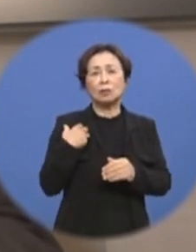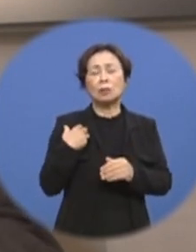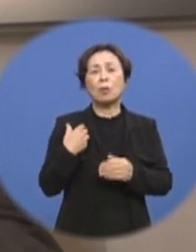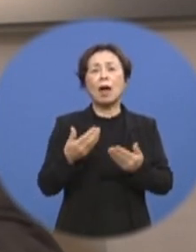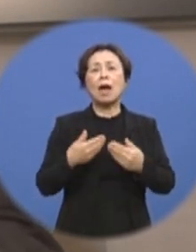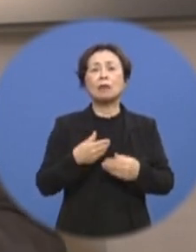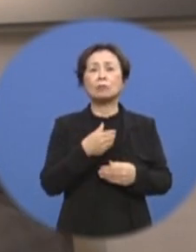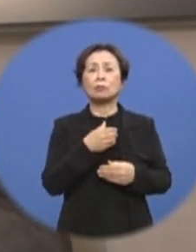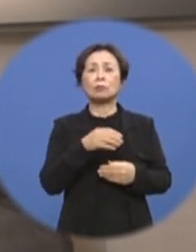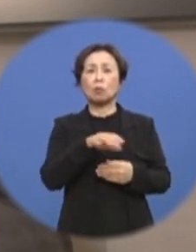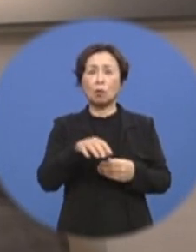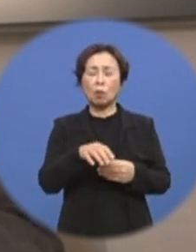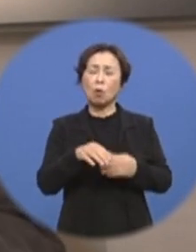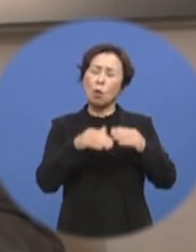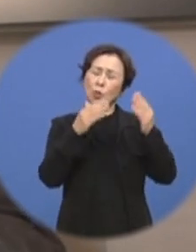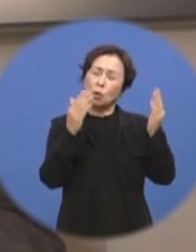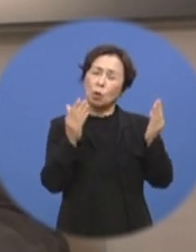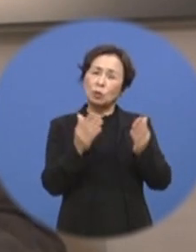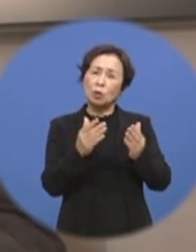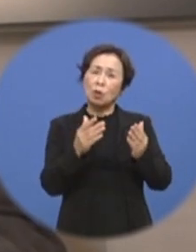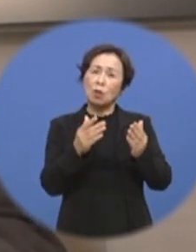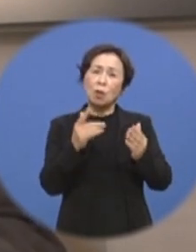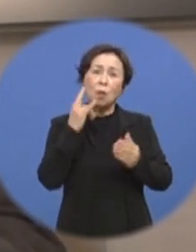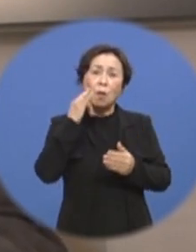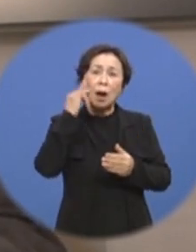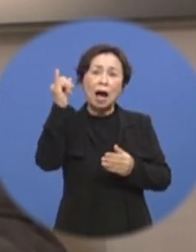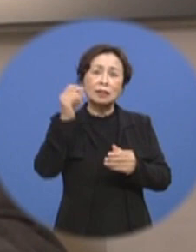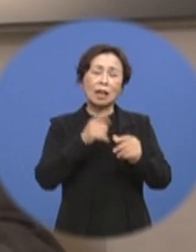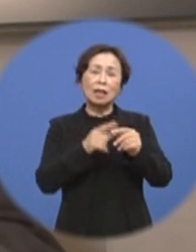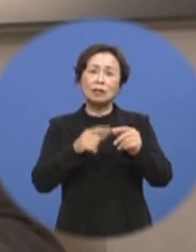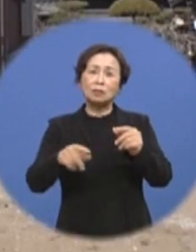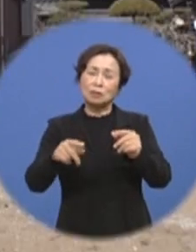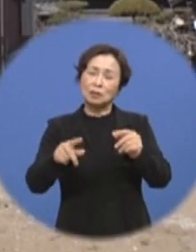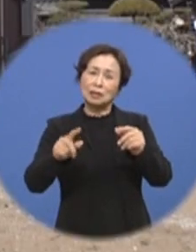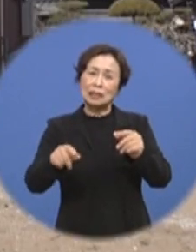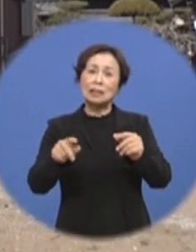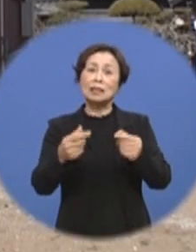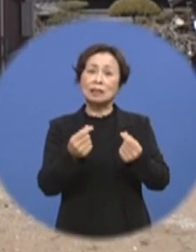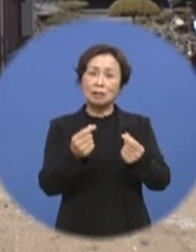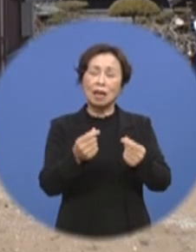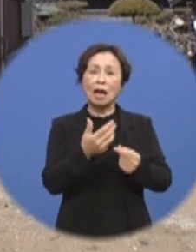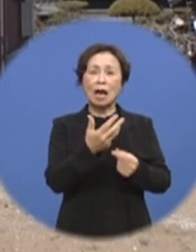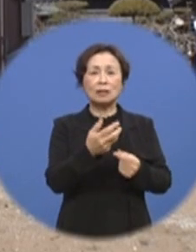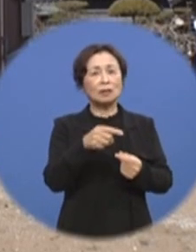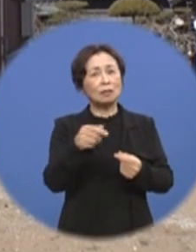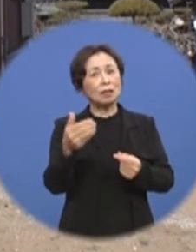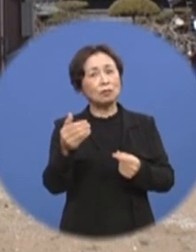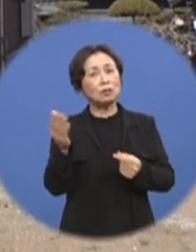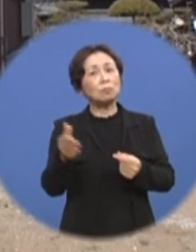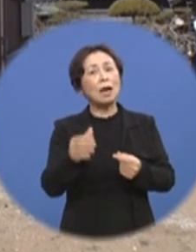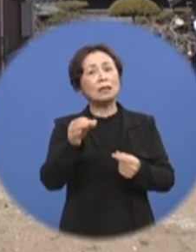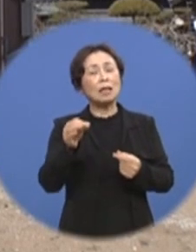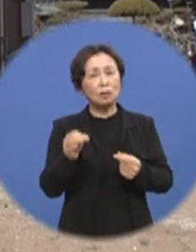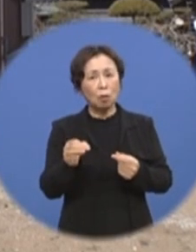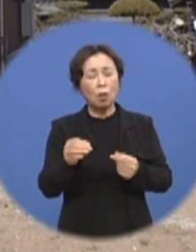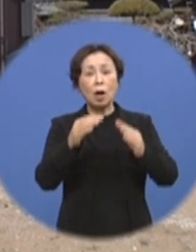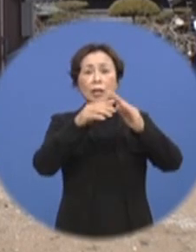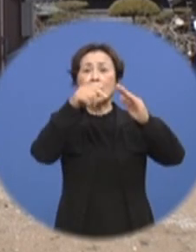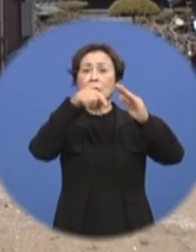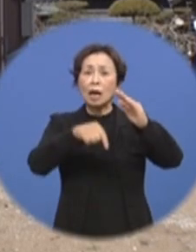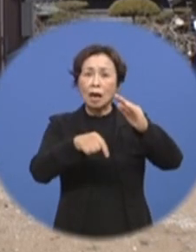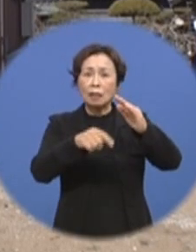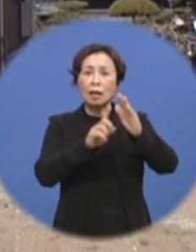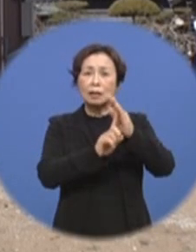ほとんどがご家族お義母さんが中心なら8割9割その出てくる準備を入れてもてくることあるん